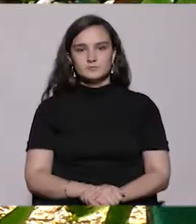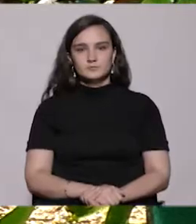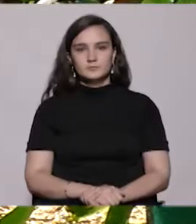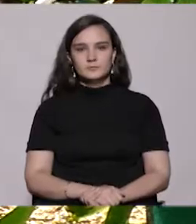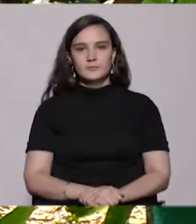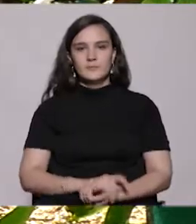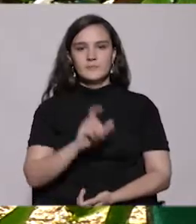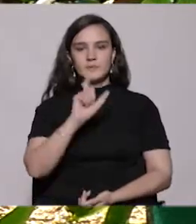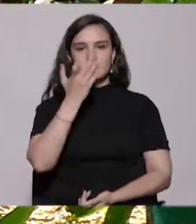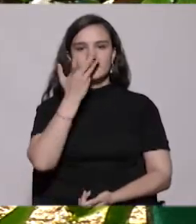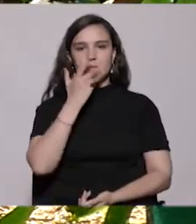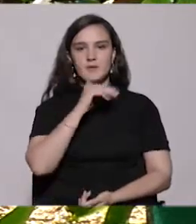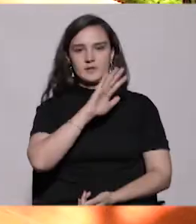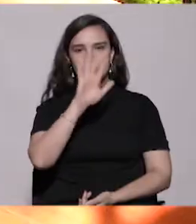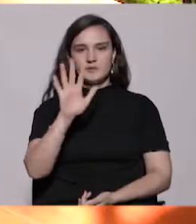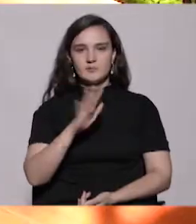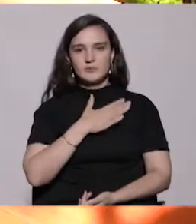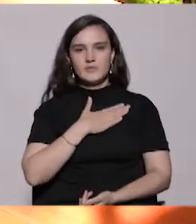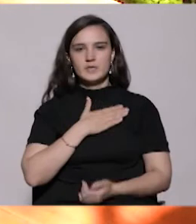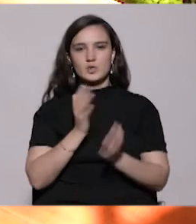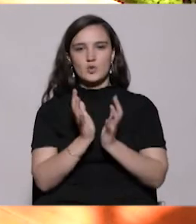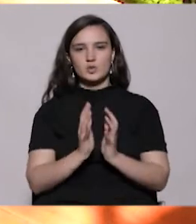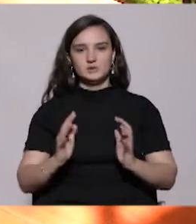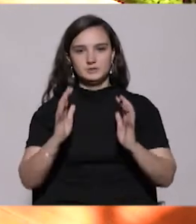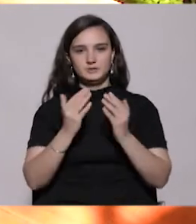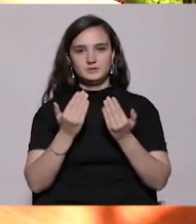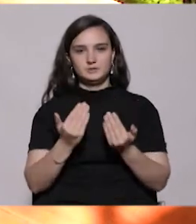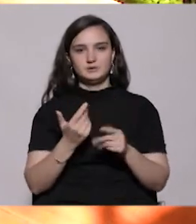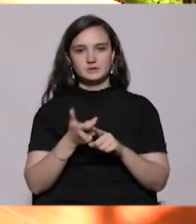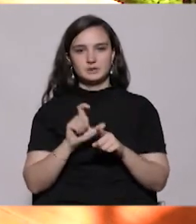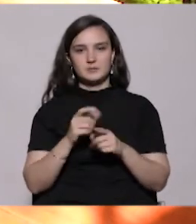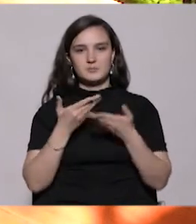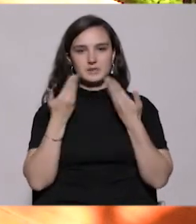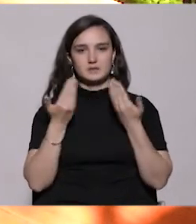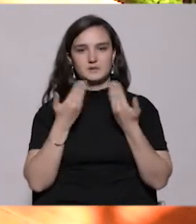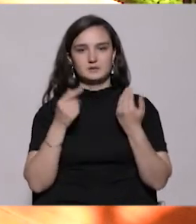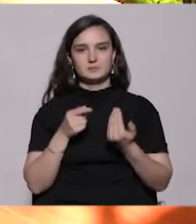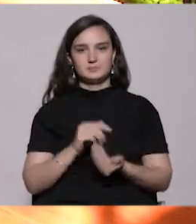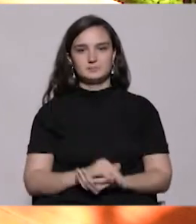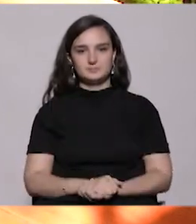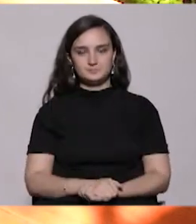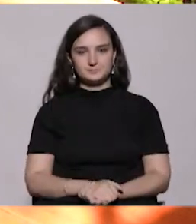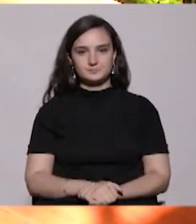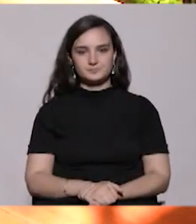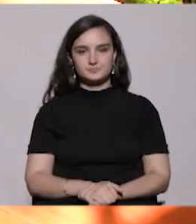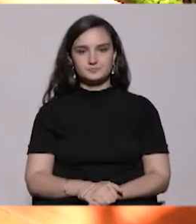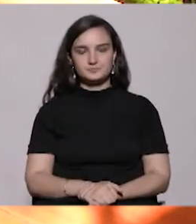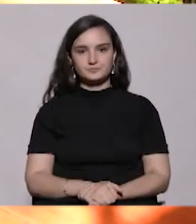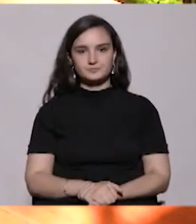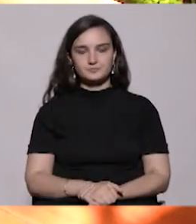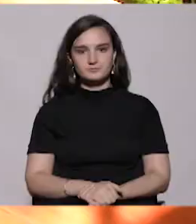ვიწყებთ ცისფერი ჩვენი ქოთნით, ხო? რომელიც აი ესეთი მარტივად.